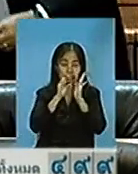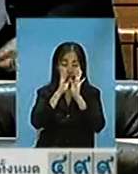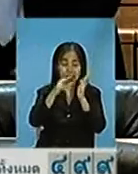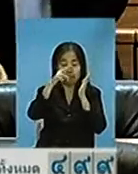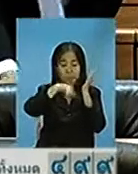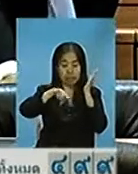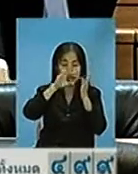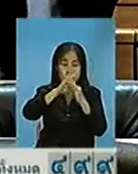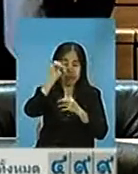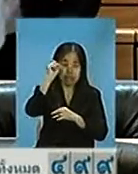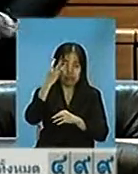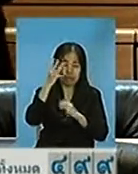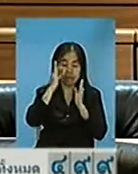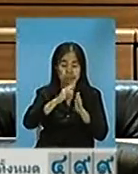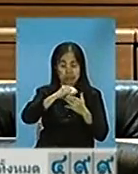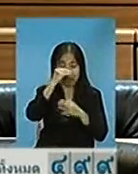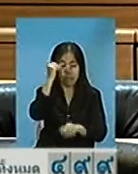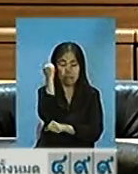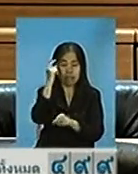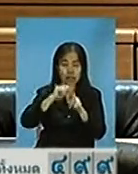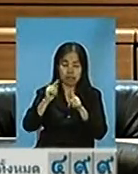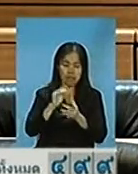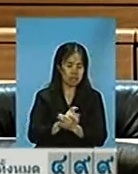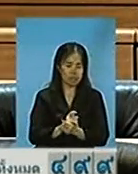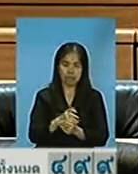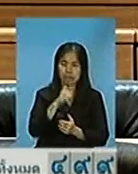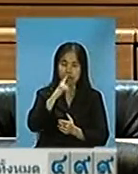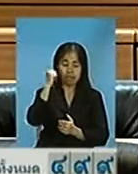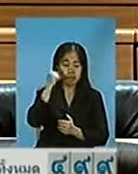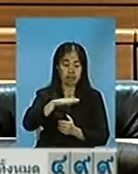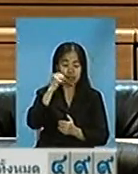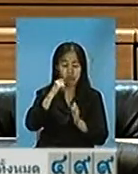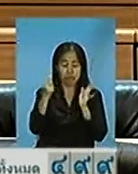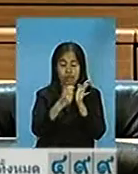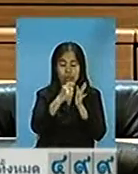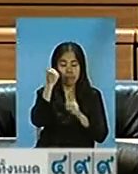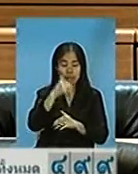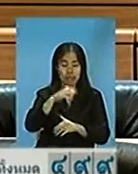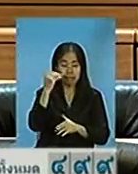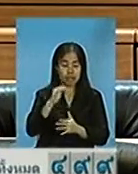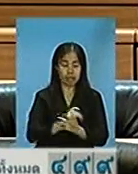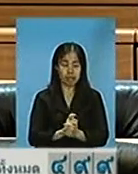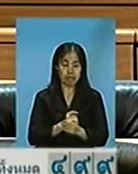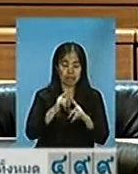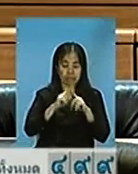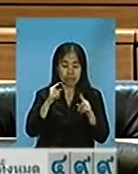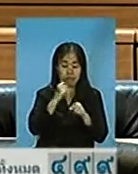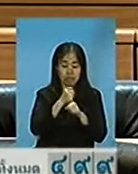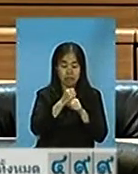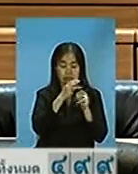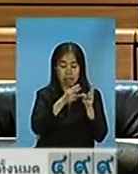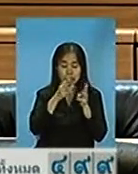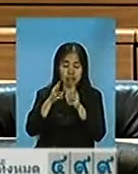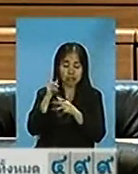การแรงงานคนตัดยางหน่อยท่านบอกไม่ได้มันใส่เข้าไปไม่ได้แต่ว่าทำอะไรที่ให้กับพ่อ